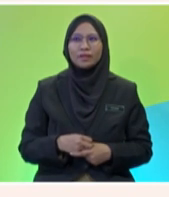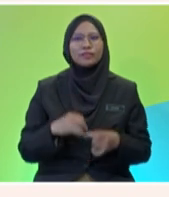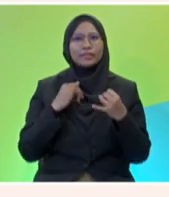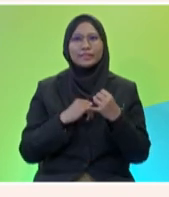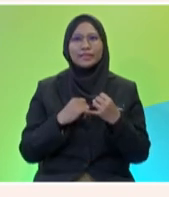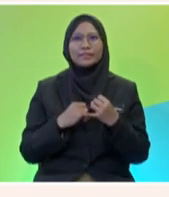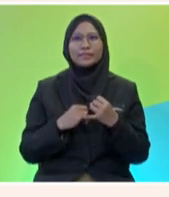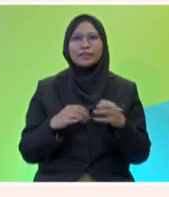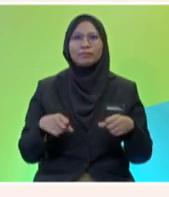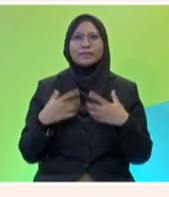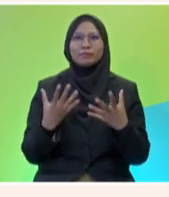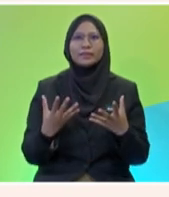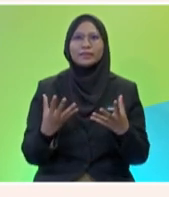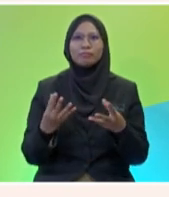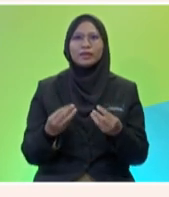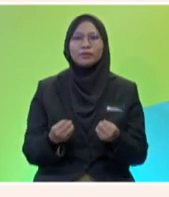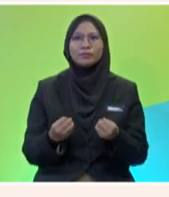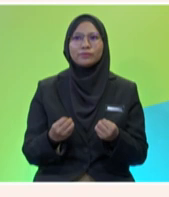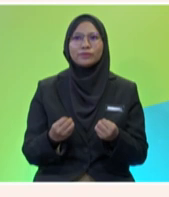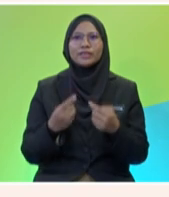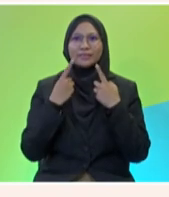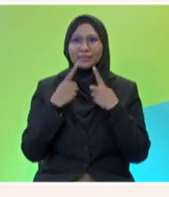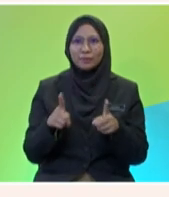bagaimana respon mereka berikan